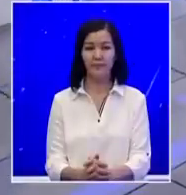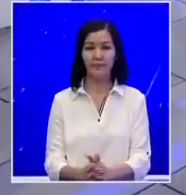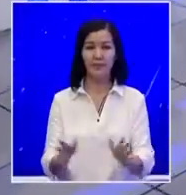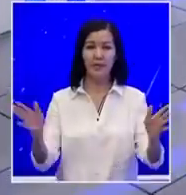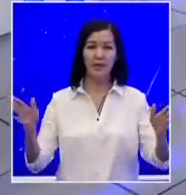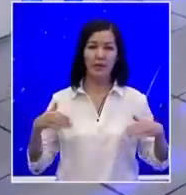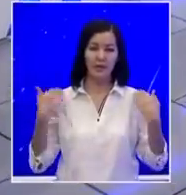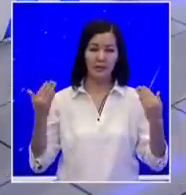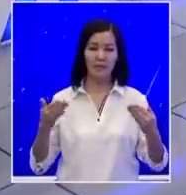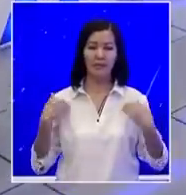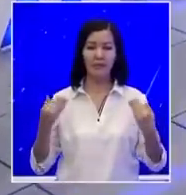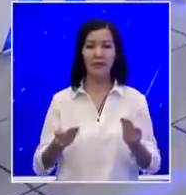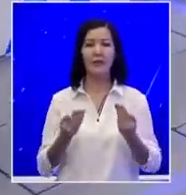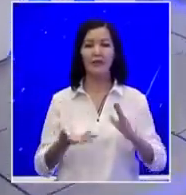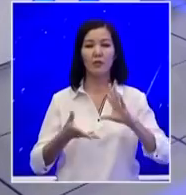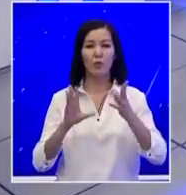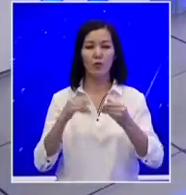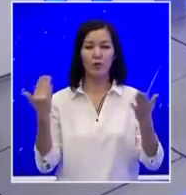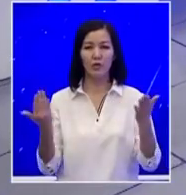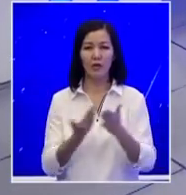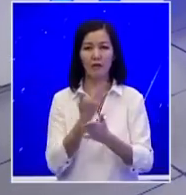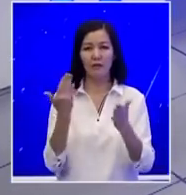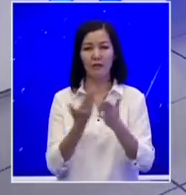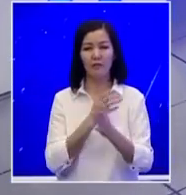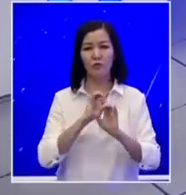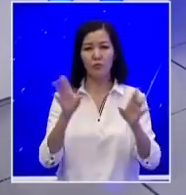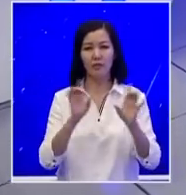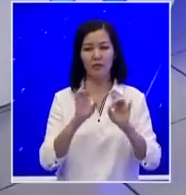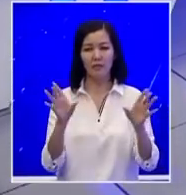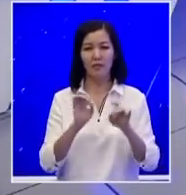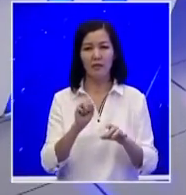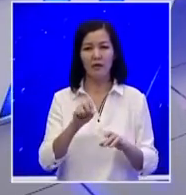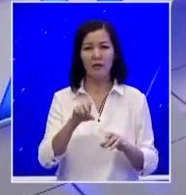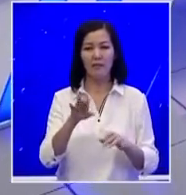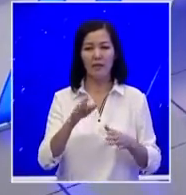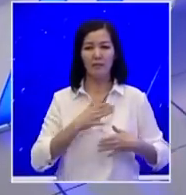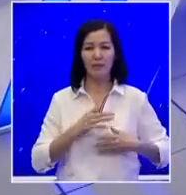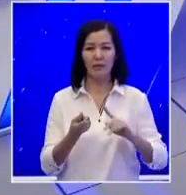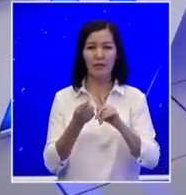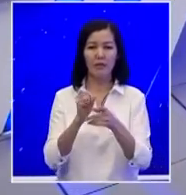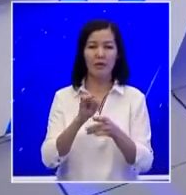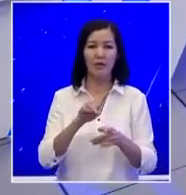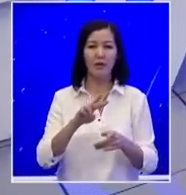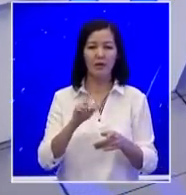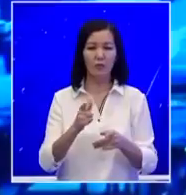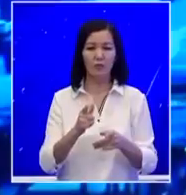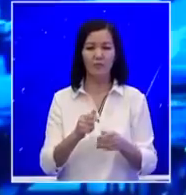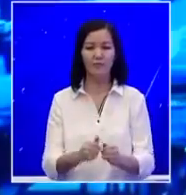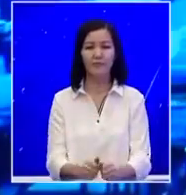Ассаламу алейкум, қадірмен көрермен, тікелей эфирде қорытынды жаңалықтар, студияда Алмат Хамид, сурдодомада Айгүл